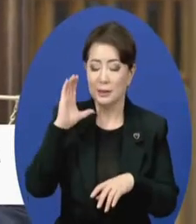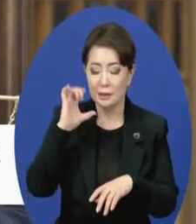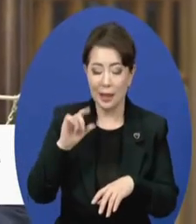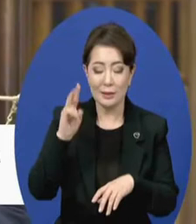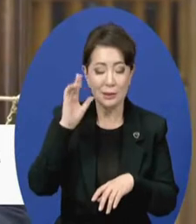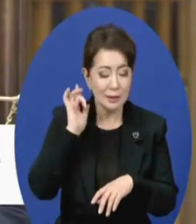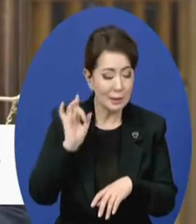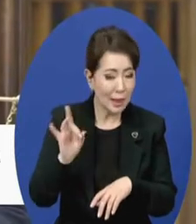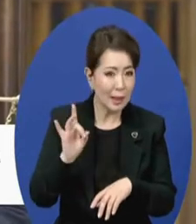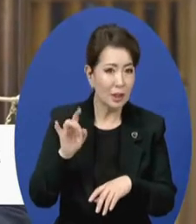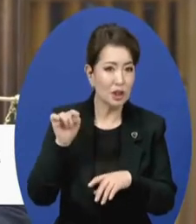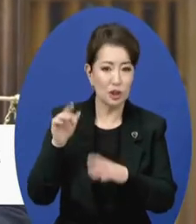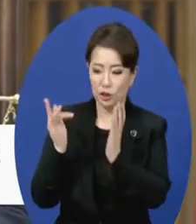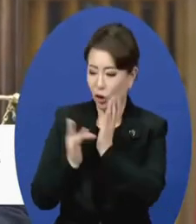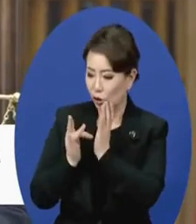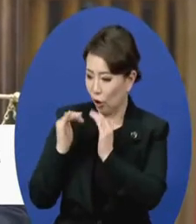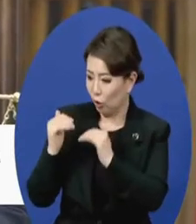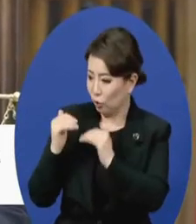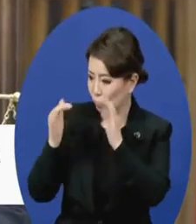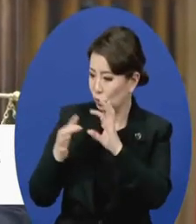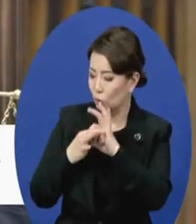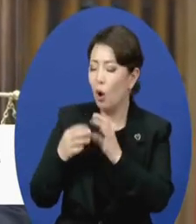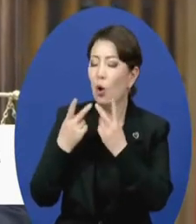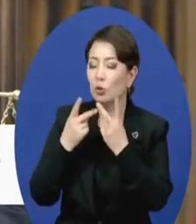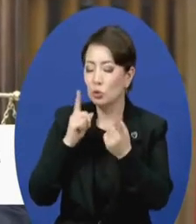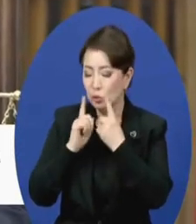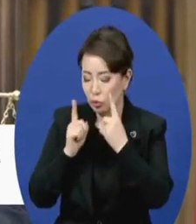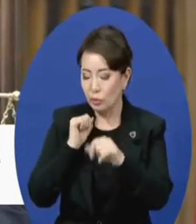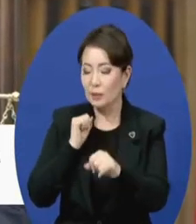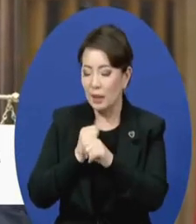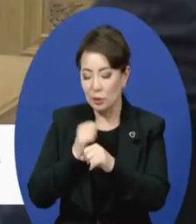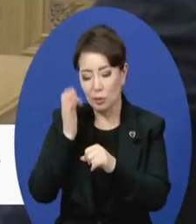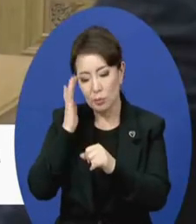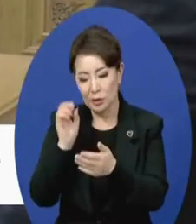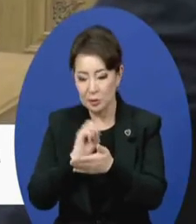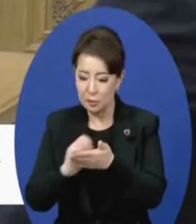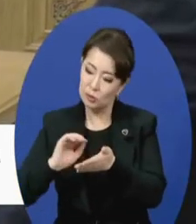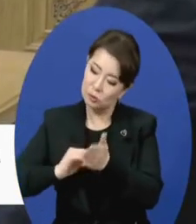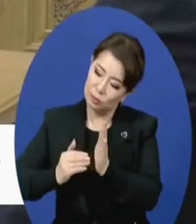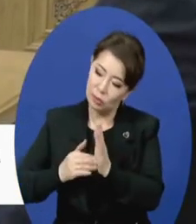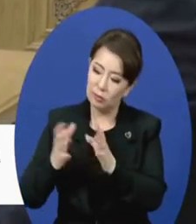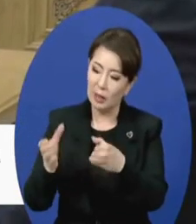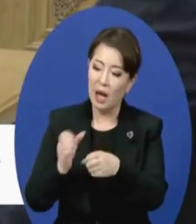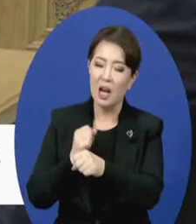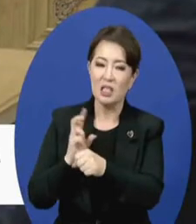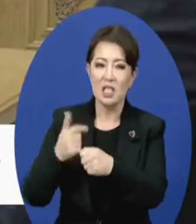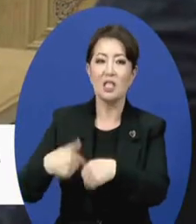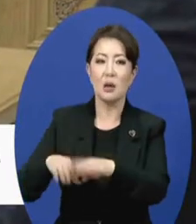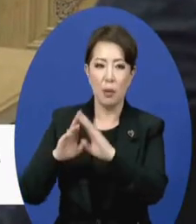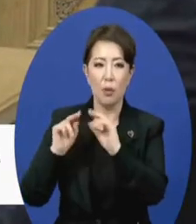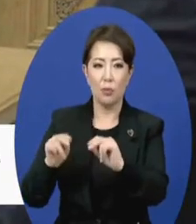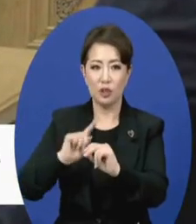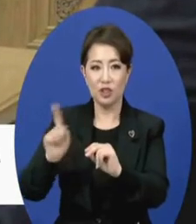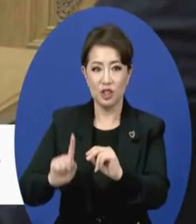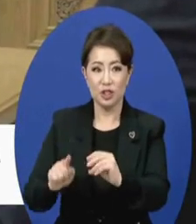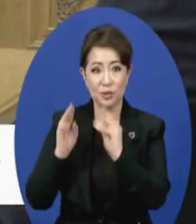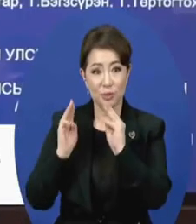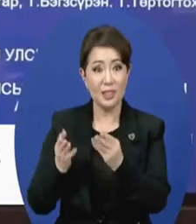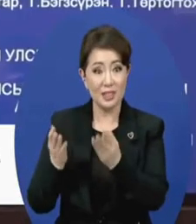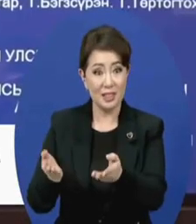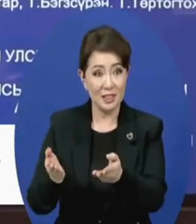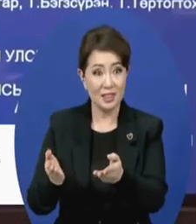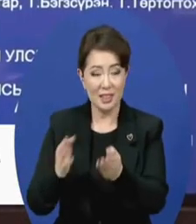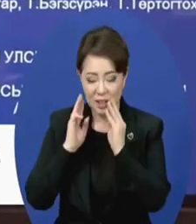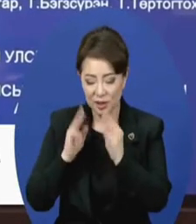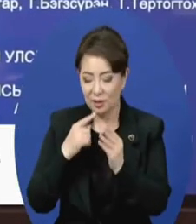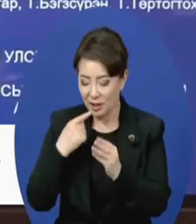хөгжүүлэх зорилгоор үндэсний зөвлөл ажиллаулах, бодлогын баримт бичиг төлөвлөгөө боловсруулах ажлын хэсэг байгуулахар шийдвэрлэснэ хэлжээ.